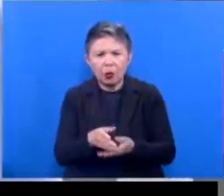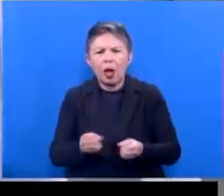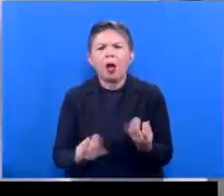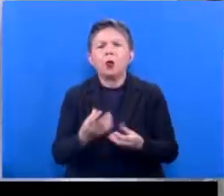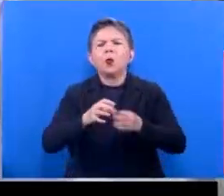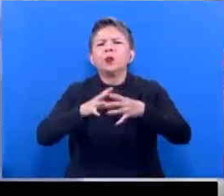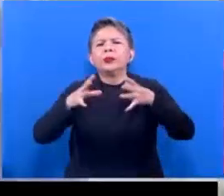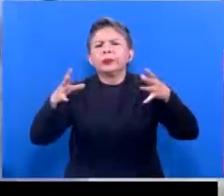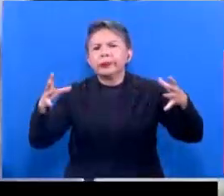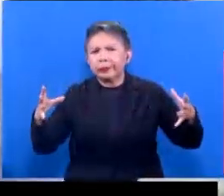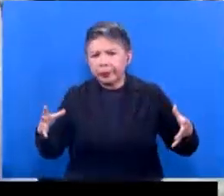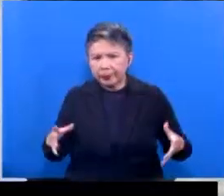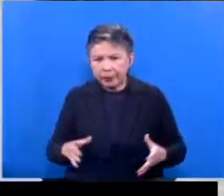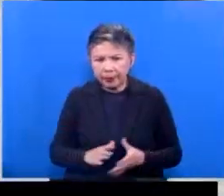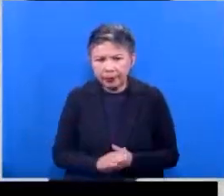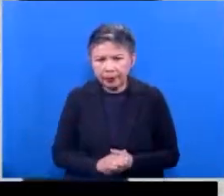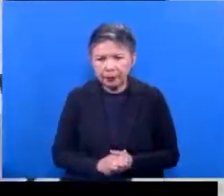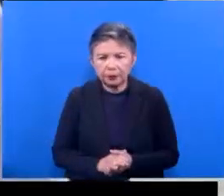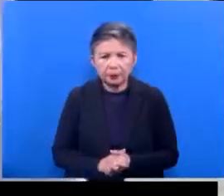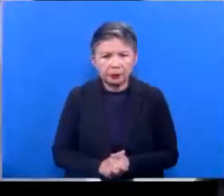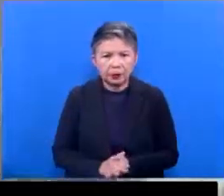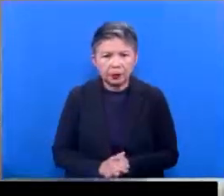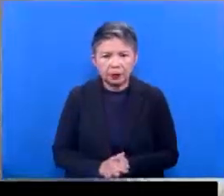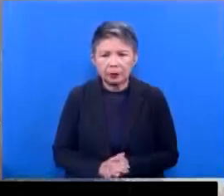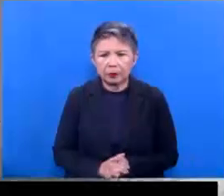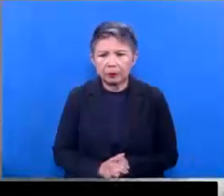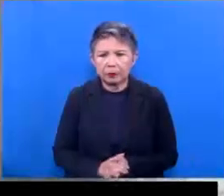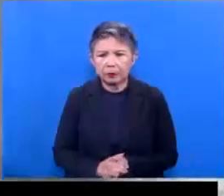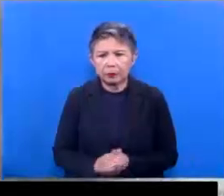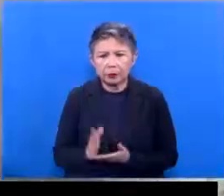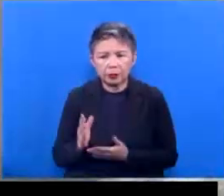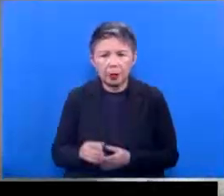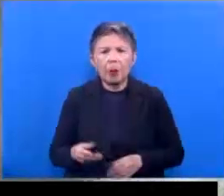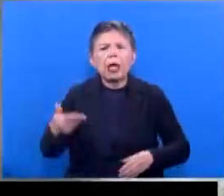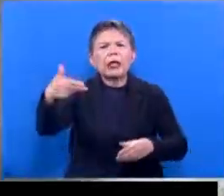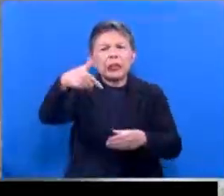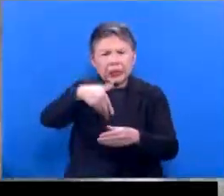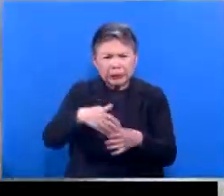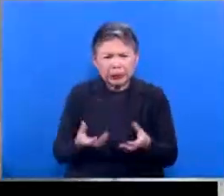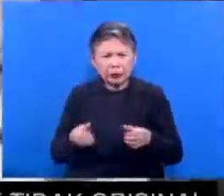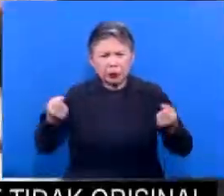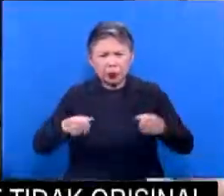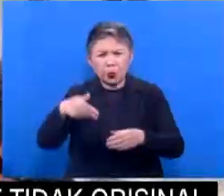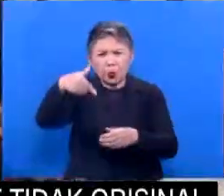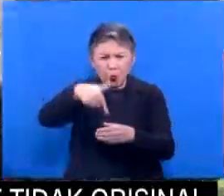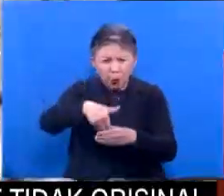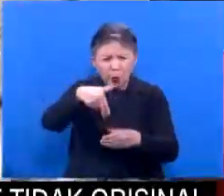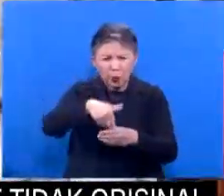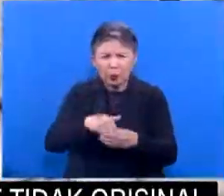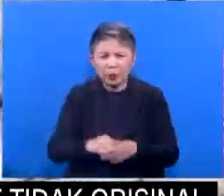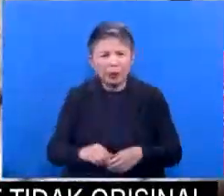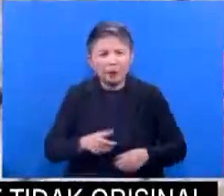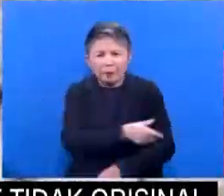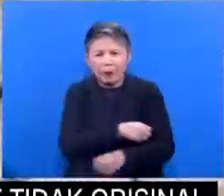terus ada ledakan lagi sampai memutuskan kabel kantor kami itu. Banyaknya bahan bakar minyak yang diangkut mobil membuat petugas damkar